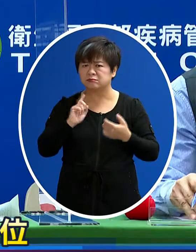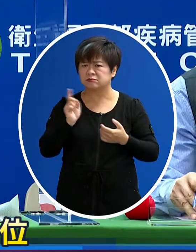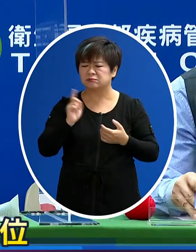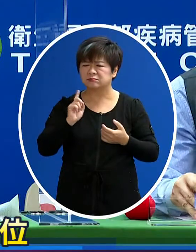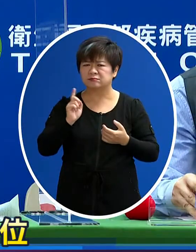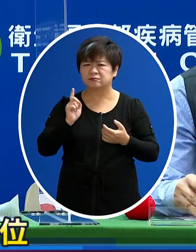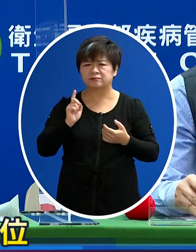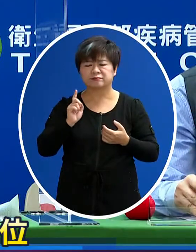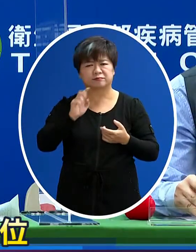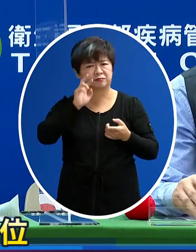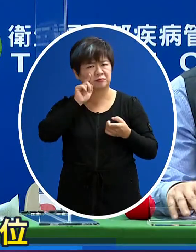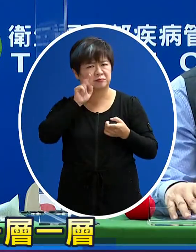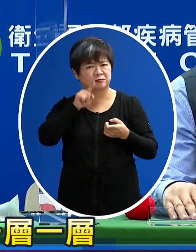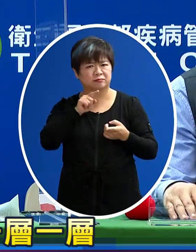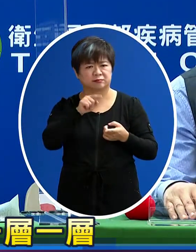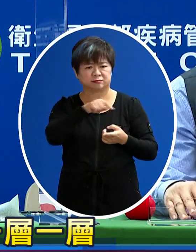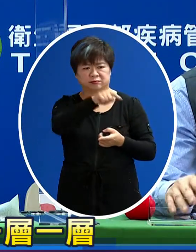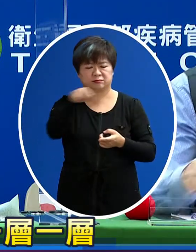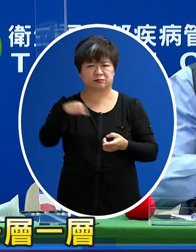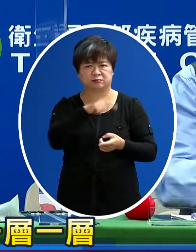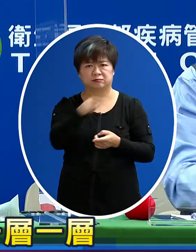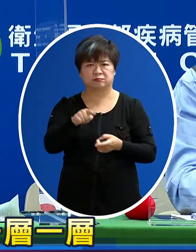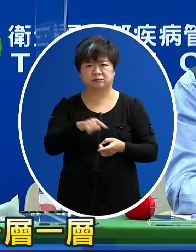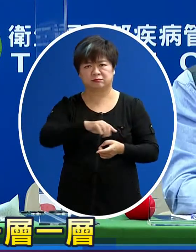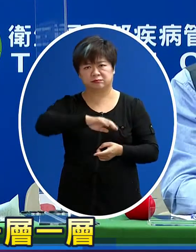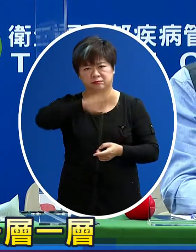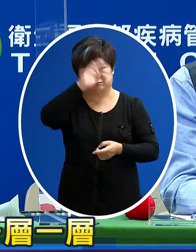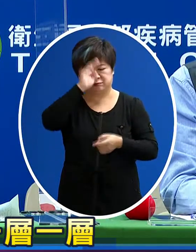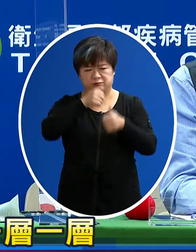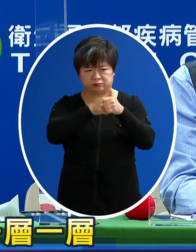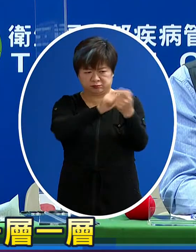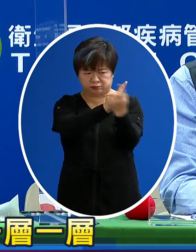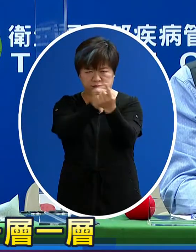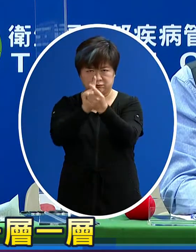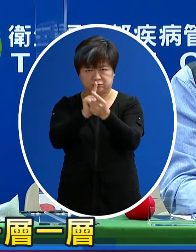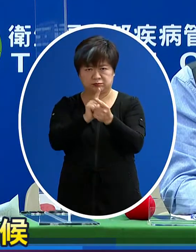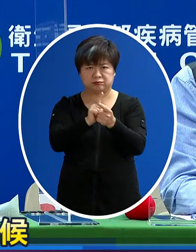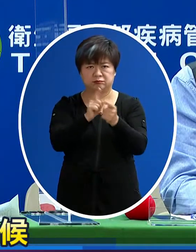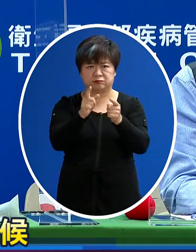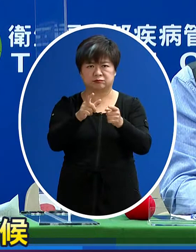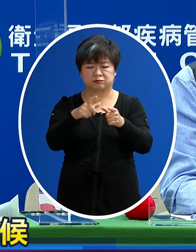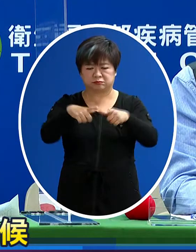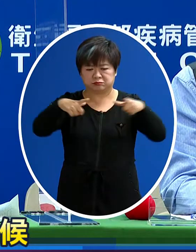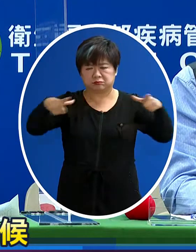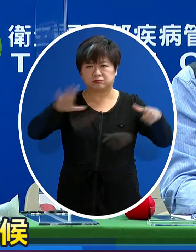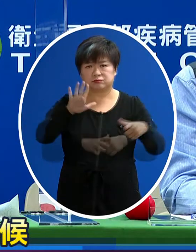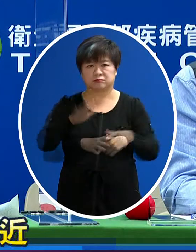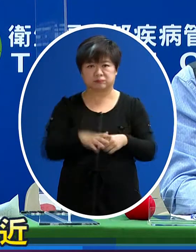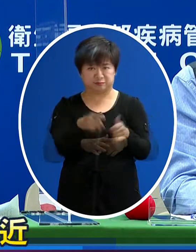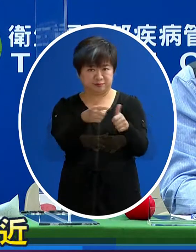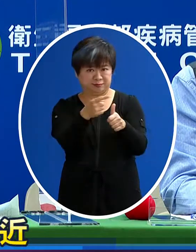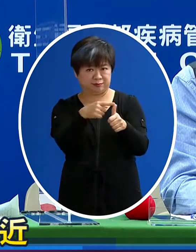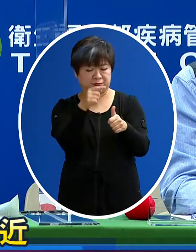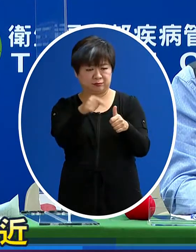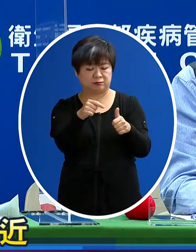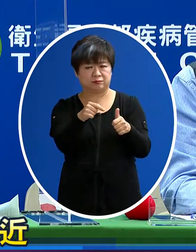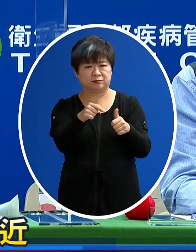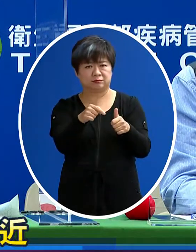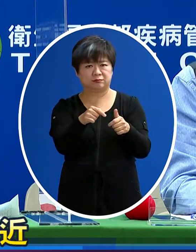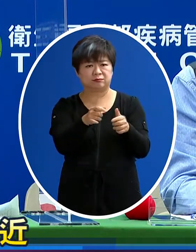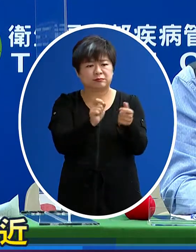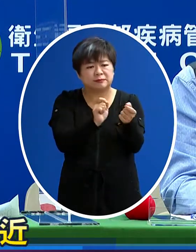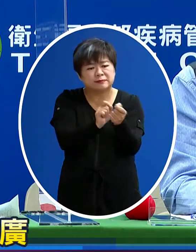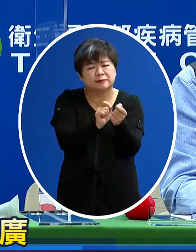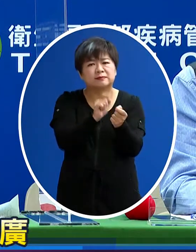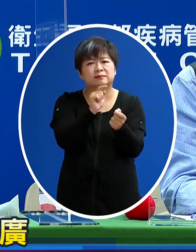道那个相关的单位哈。都有进行疫调哈，那根据一层一层，那第一个案例的时候，框调的距离范围比